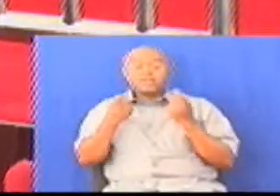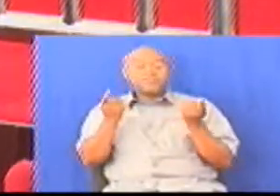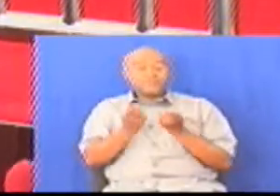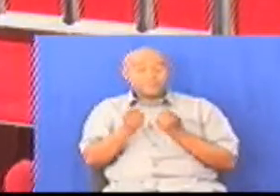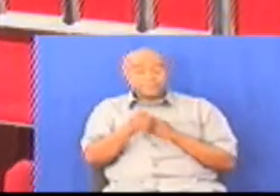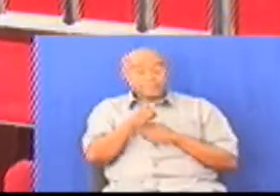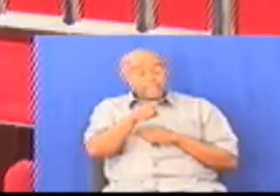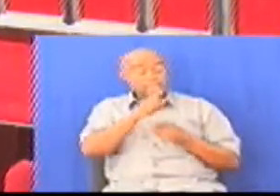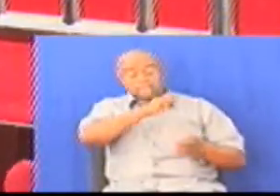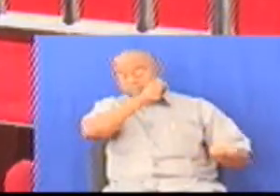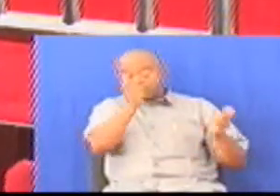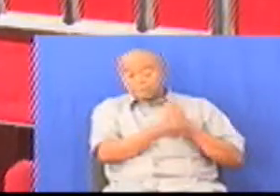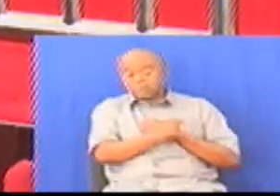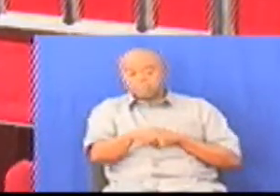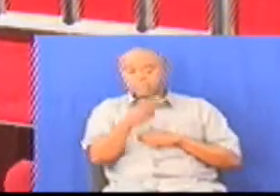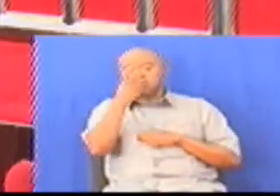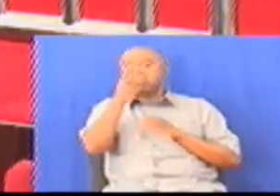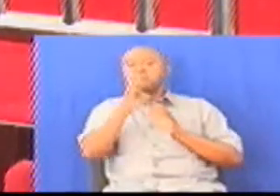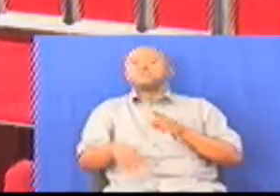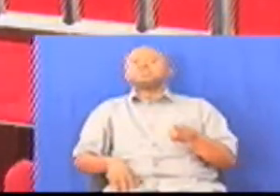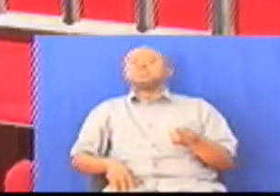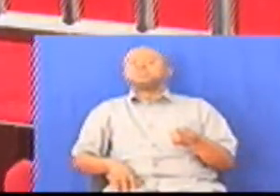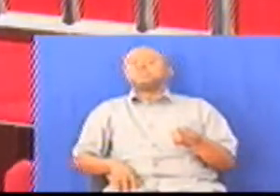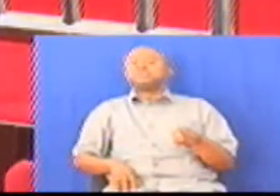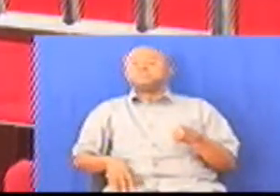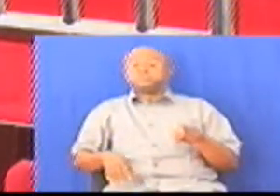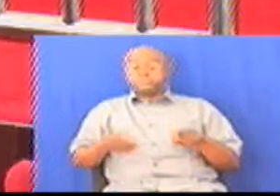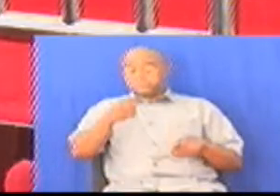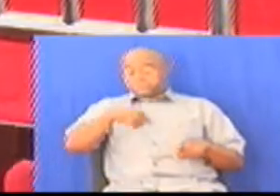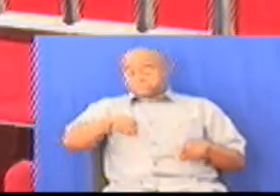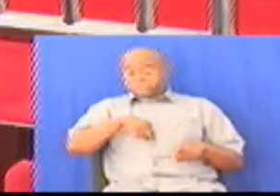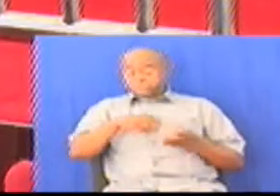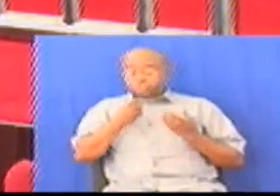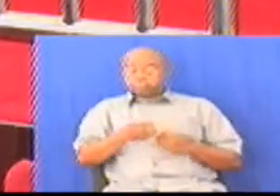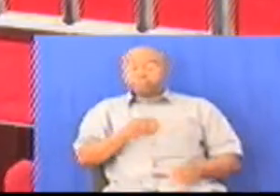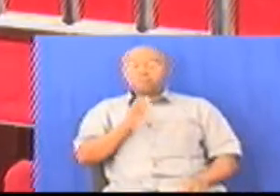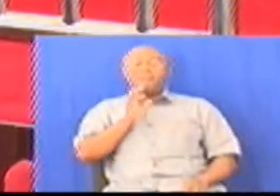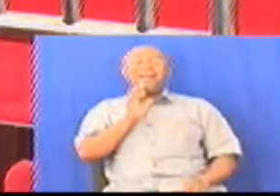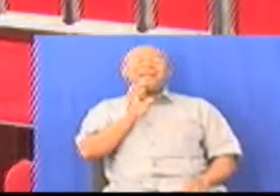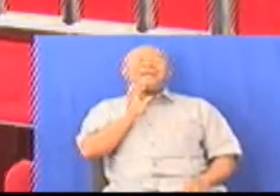Spika ni mazuri, ila tulitoa angalizo kwamba